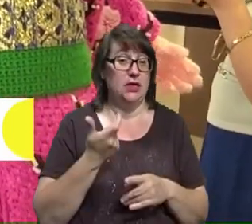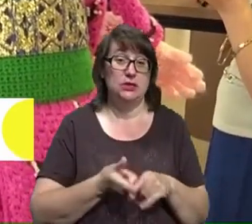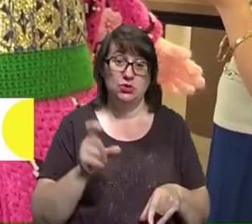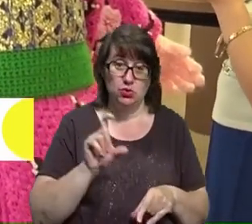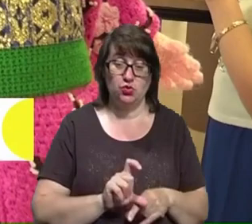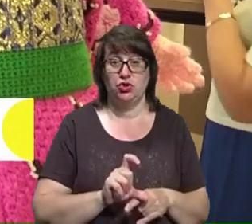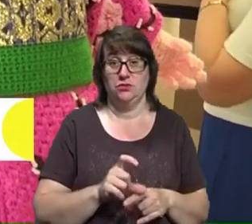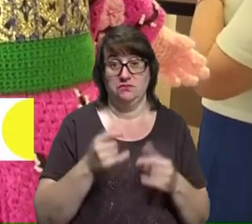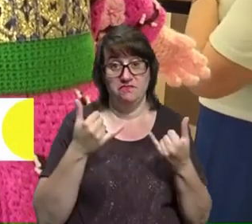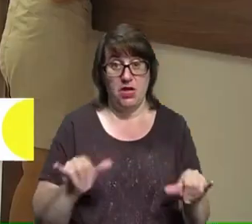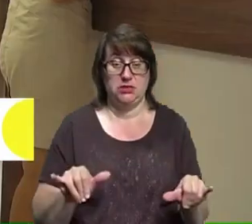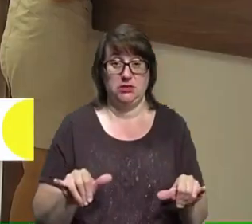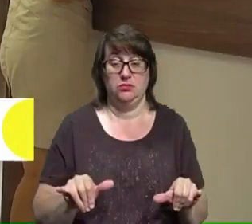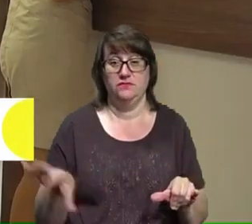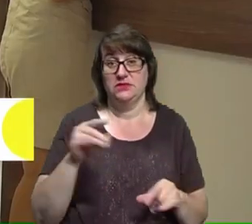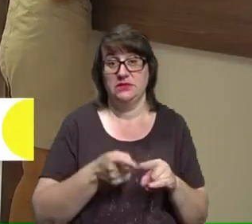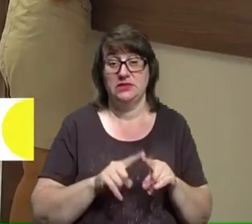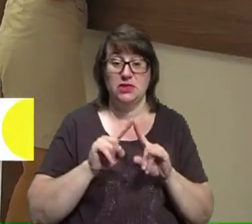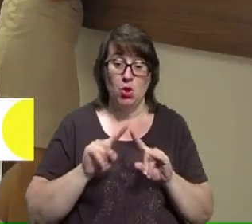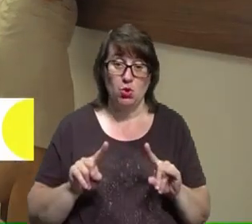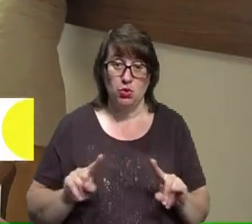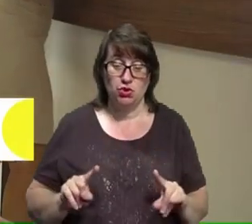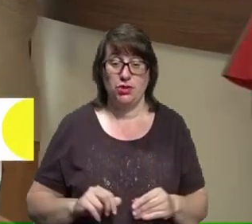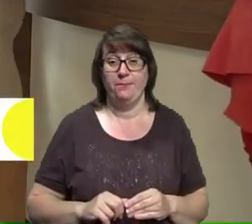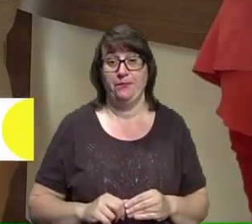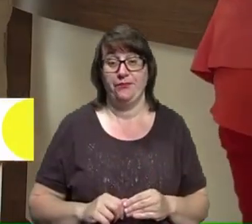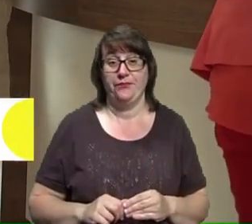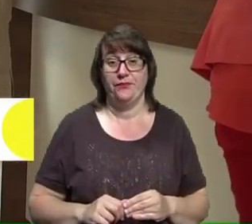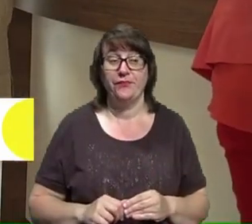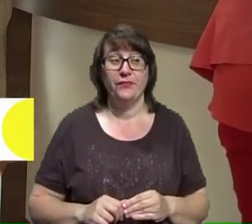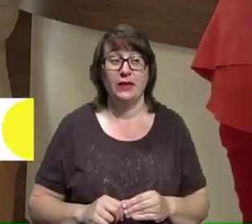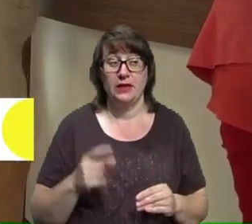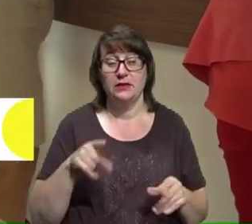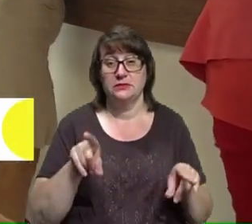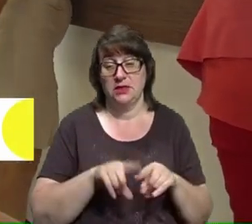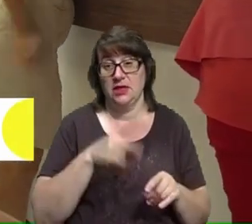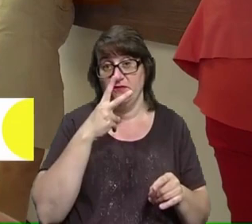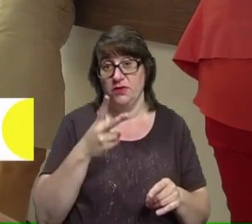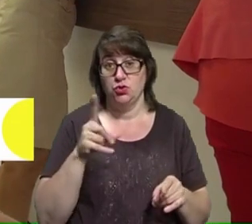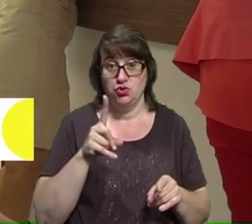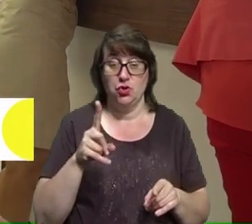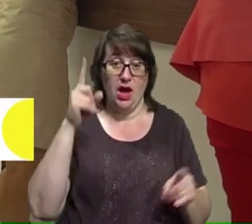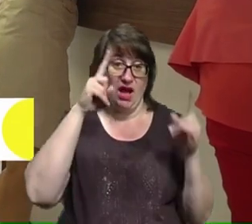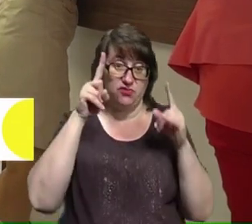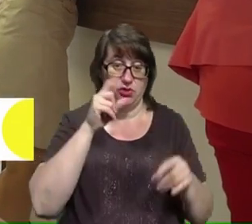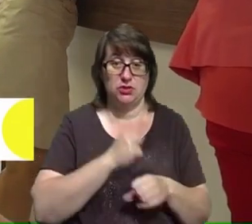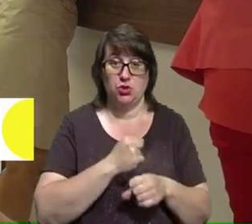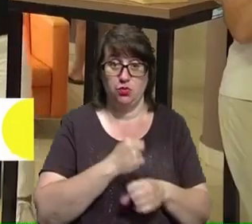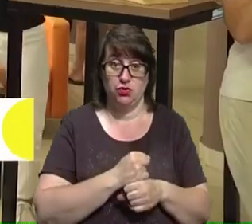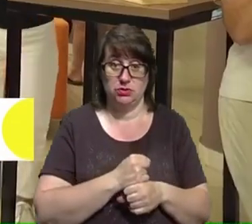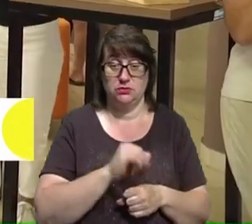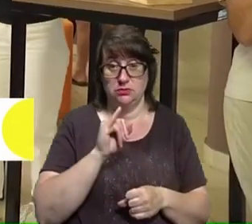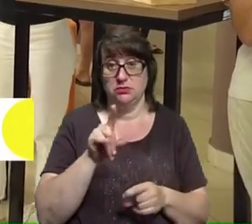вразила її всі ці тонкощі. І таке, ну, це видно, що це авторські роботи. І вони